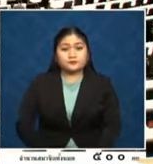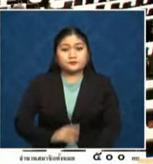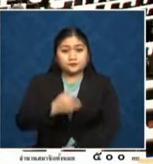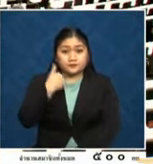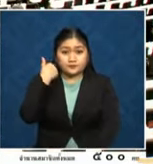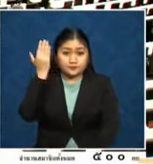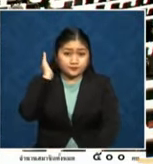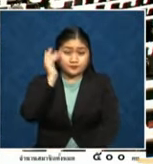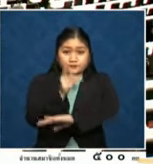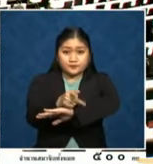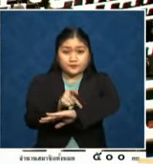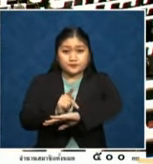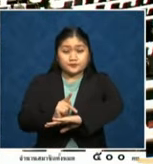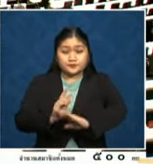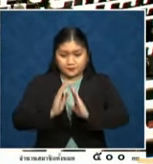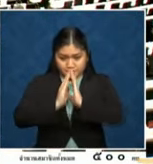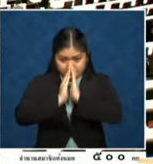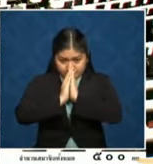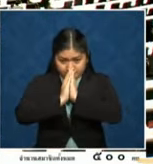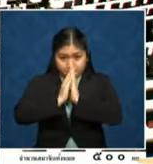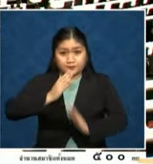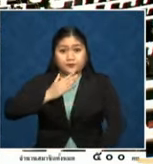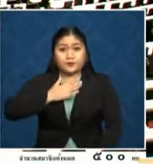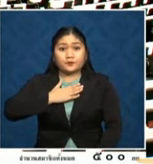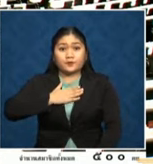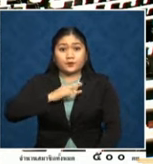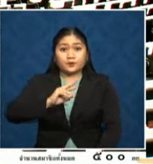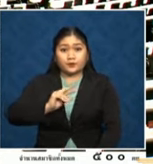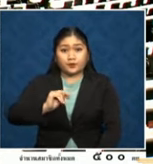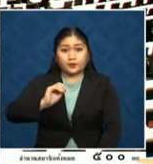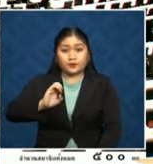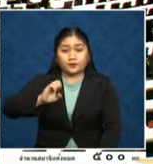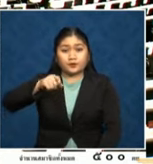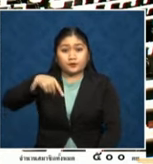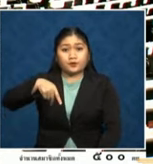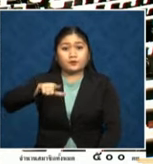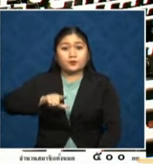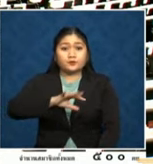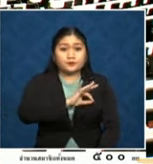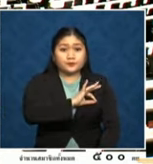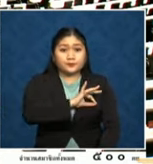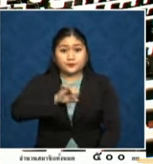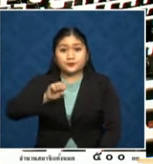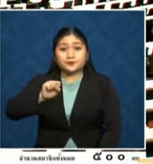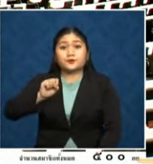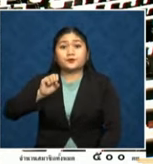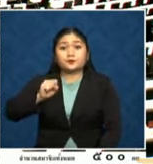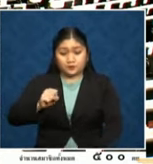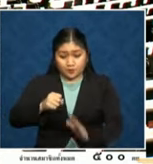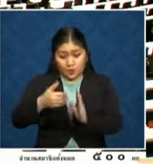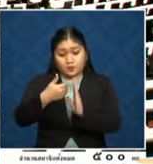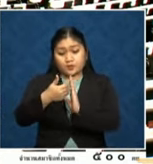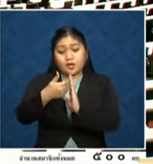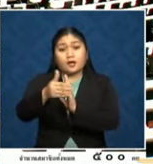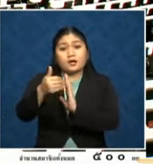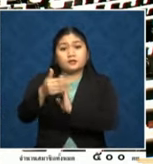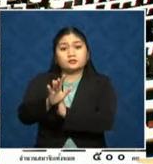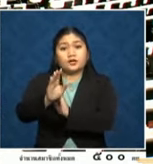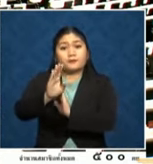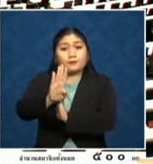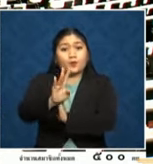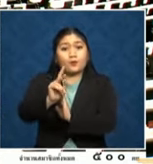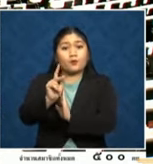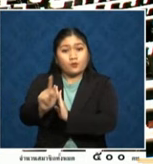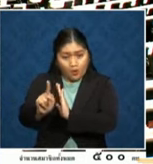านประธานสภาที่เคารพผมนิพนธ์คนขยันสมาชิกสภาผู้แทนราษฎรจังหวัดบึงกาฬเขตเลือกตั้งที่3พรรคเพื่อ